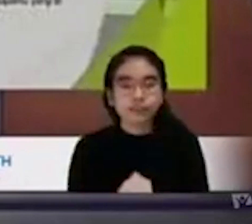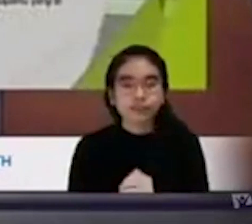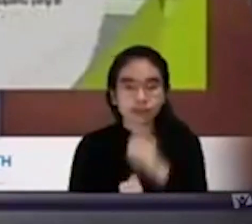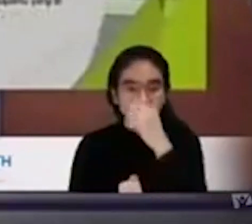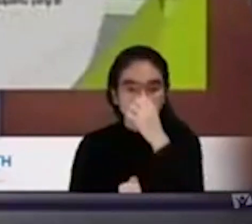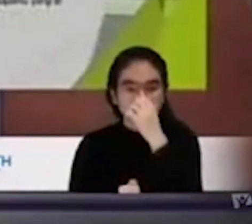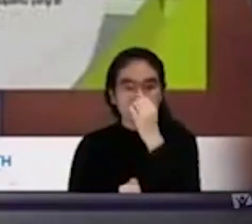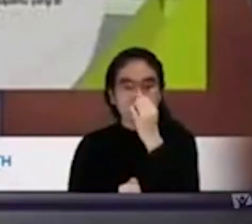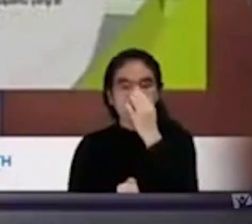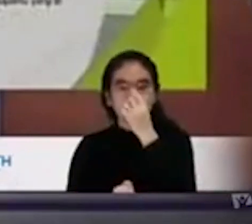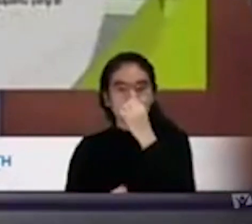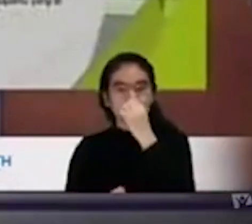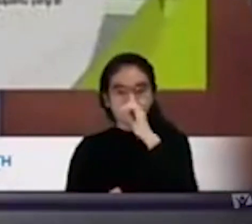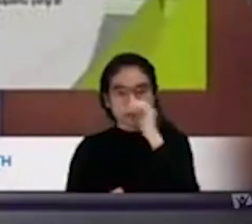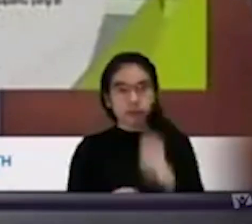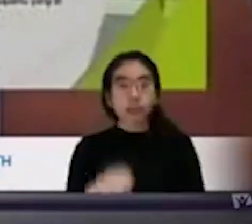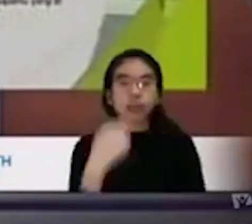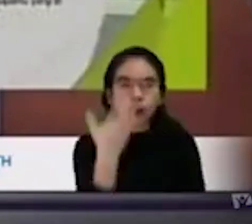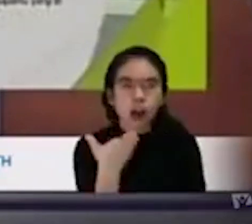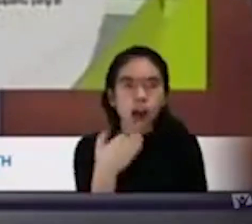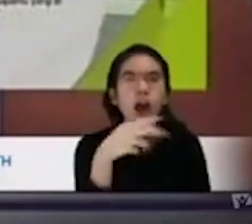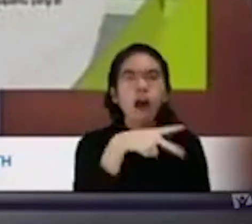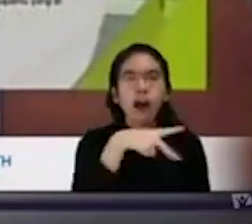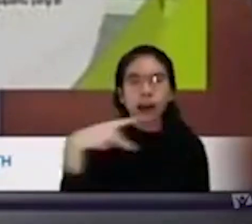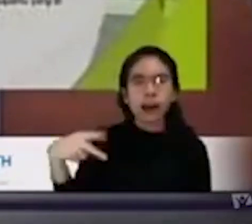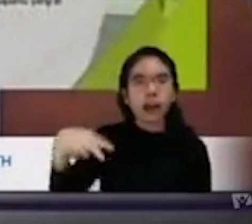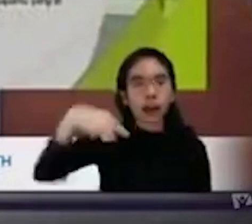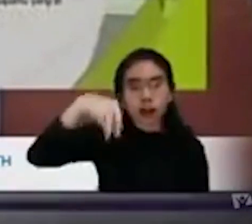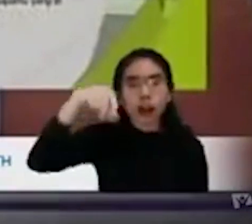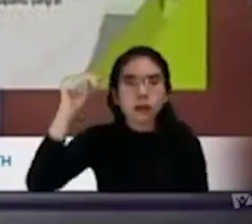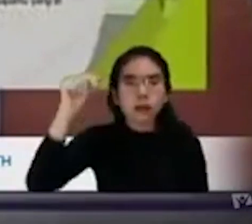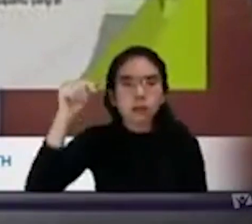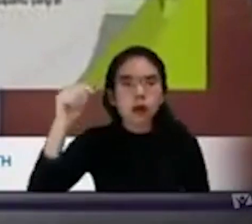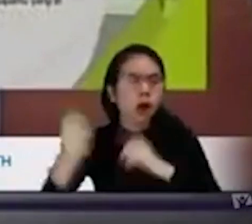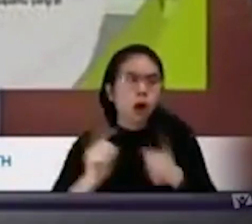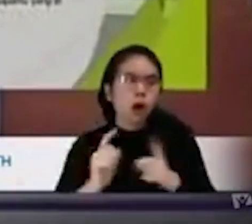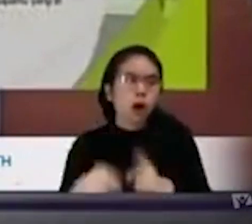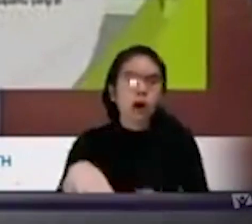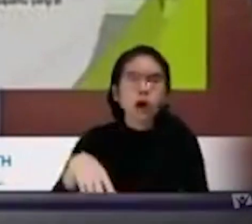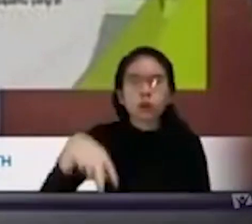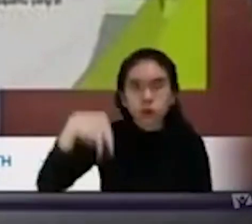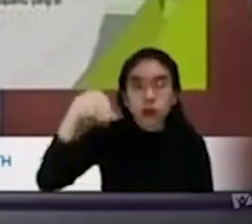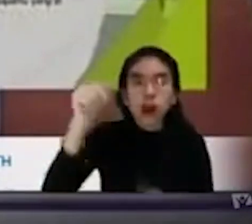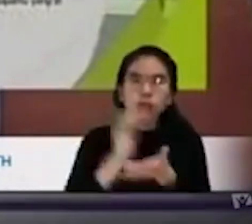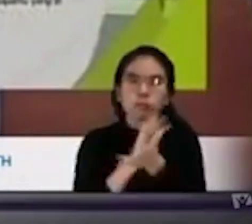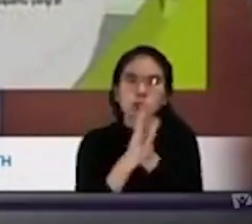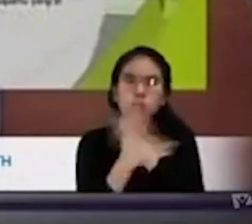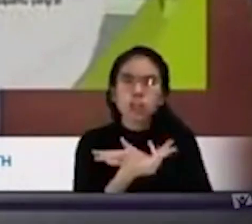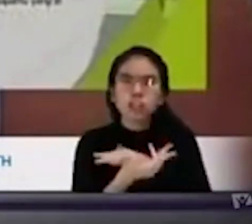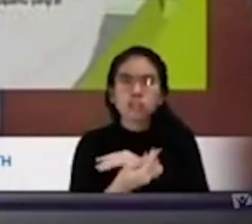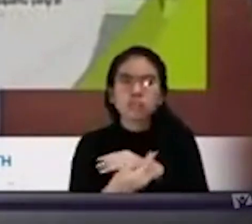menjadi tawar, dengan apakah ia diasinkan? Tidak ada lagi gunanya selain dibuang